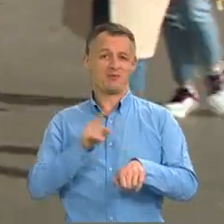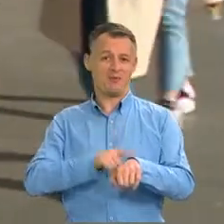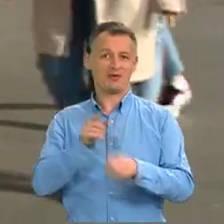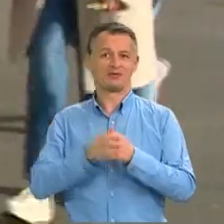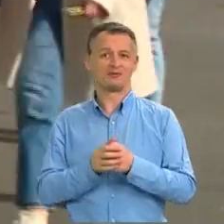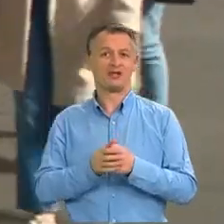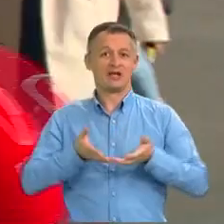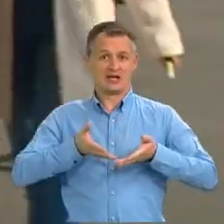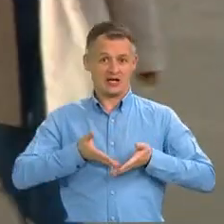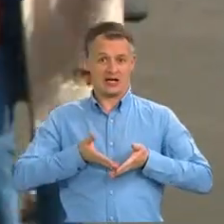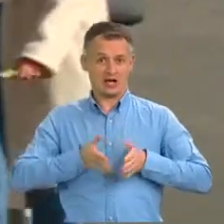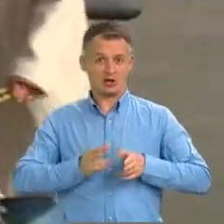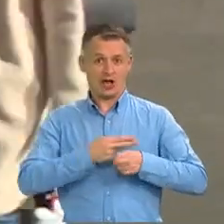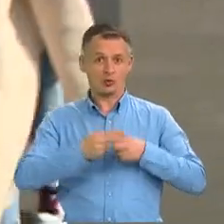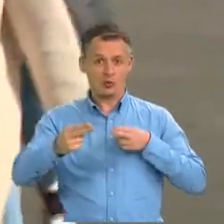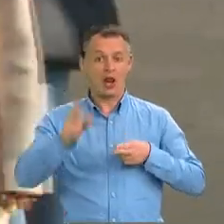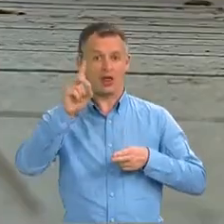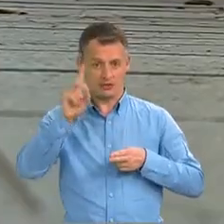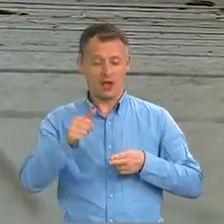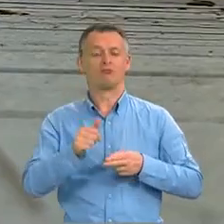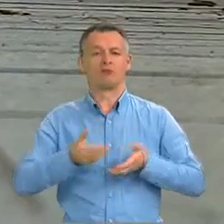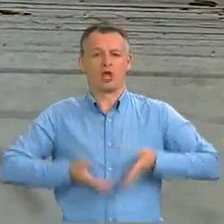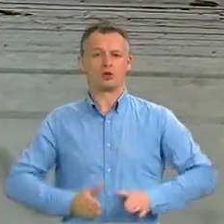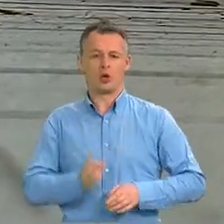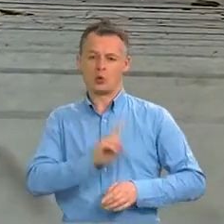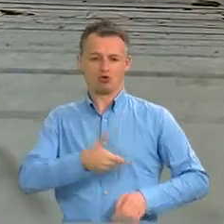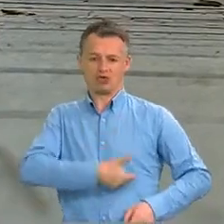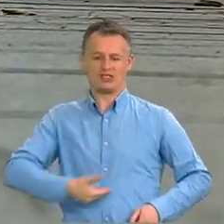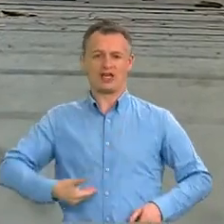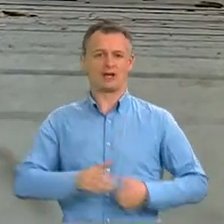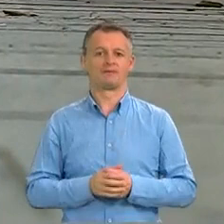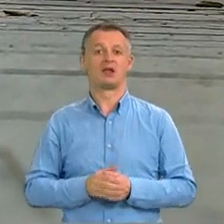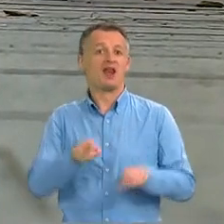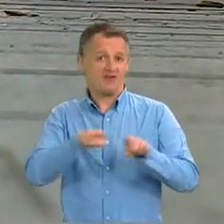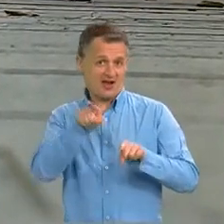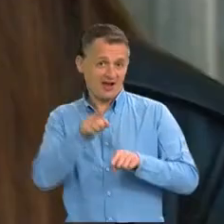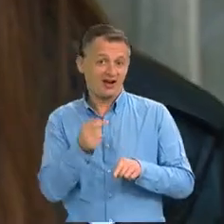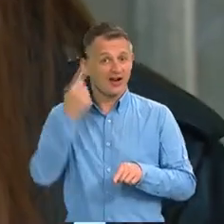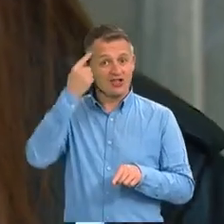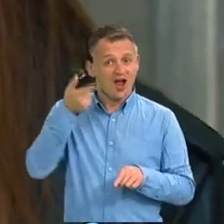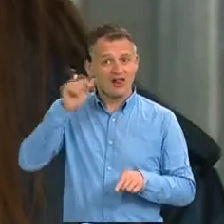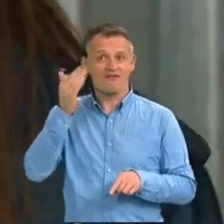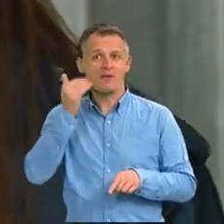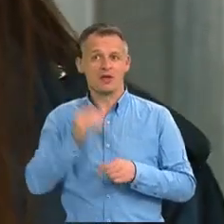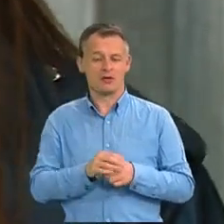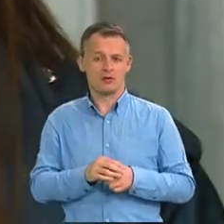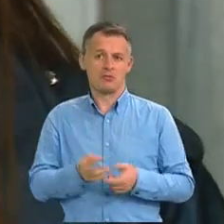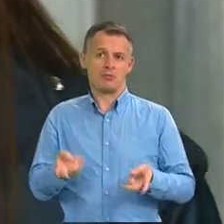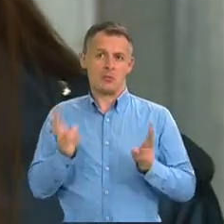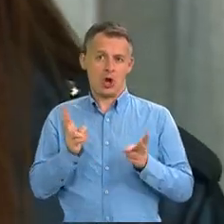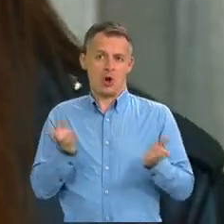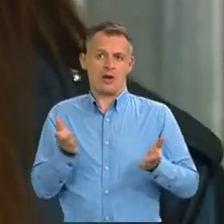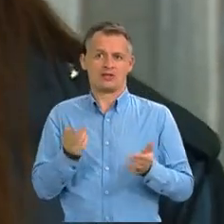Nașteți natural sau prin cezărean? Natural, natural. La fel ca ea, gândesc și alte femei. Mi se pare normal să vadă și el